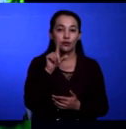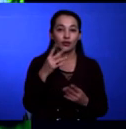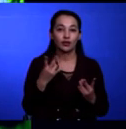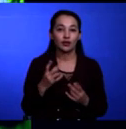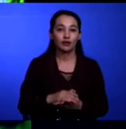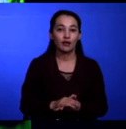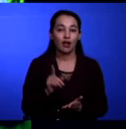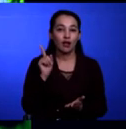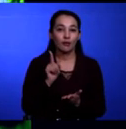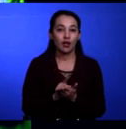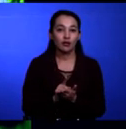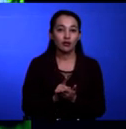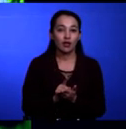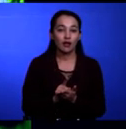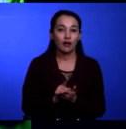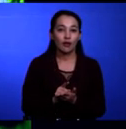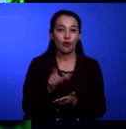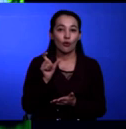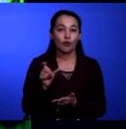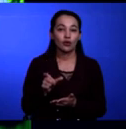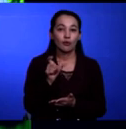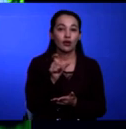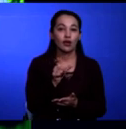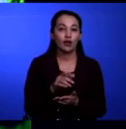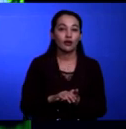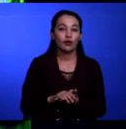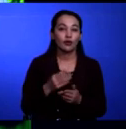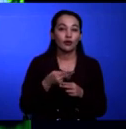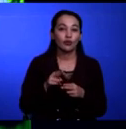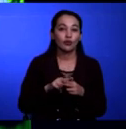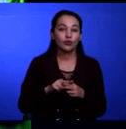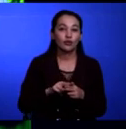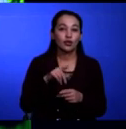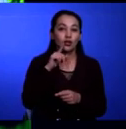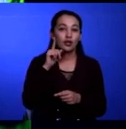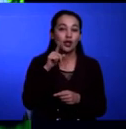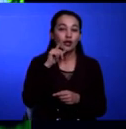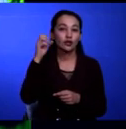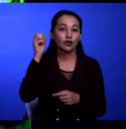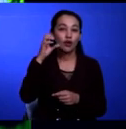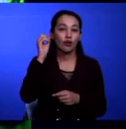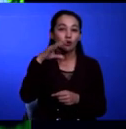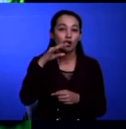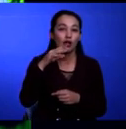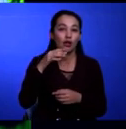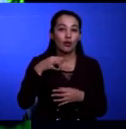Albatta, piyodalar uchun yashil chiroq yonganda yo'lni kesib o'tishga ruxsat